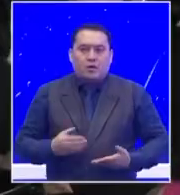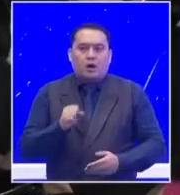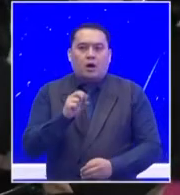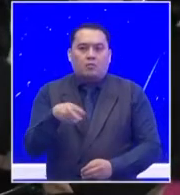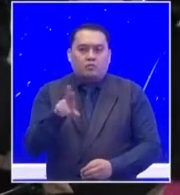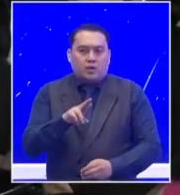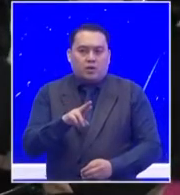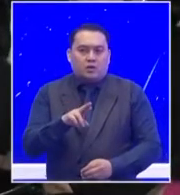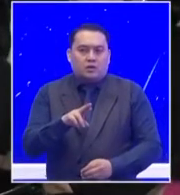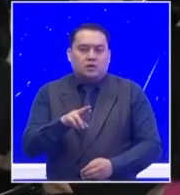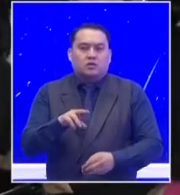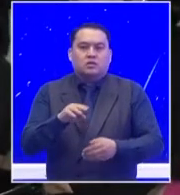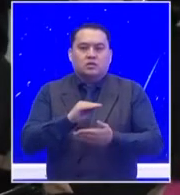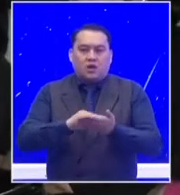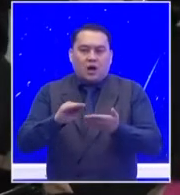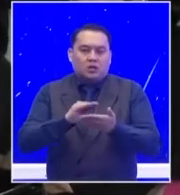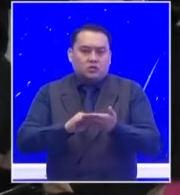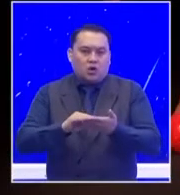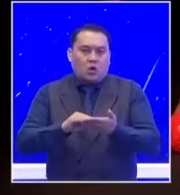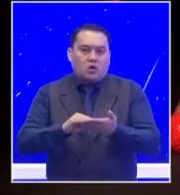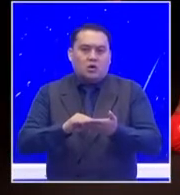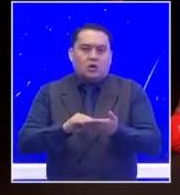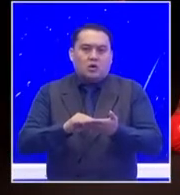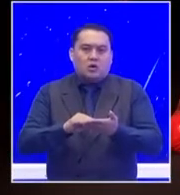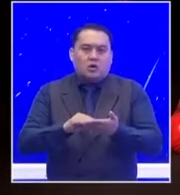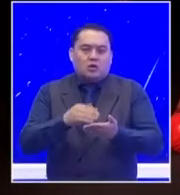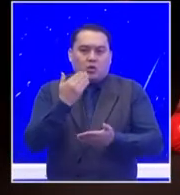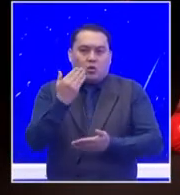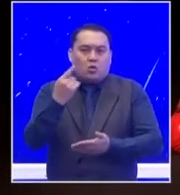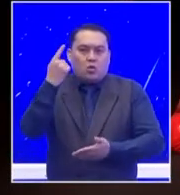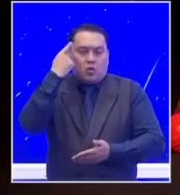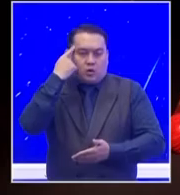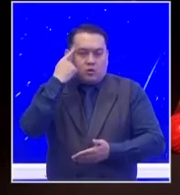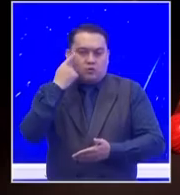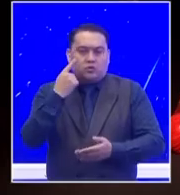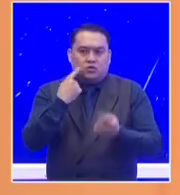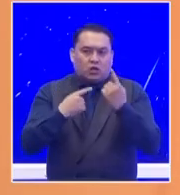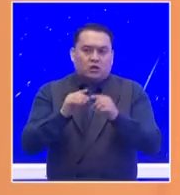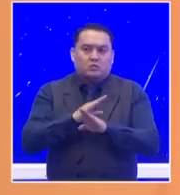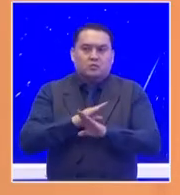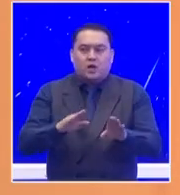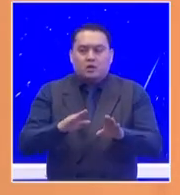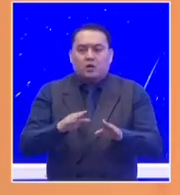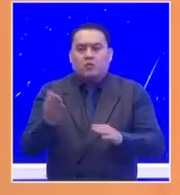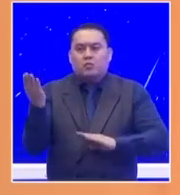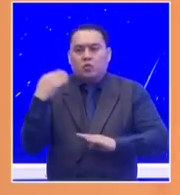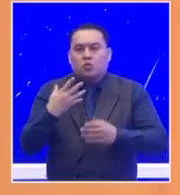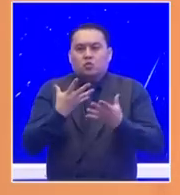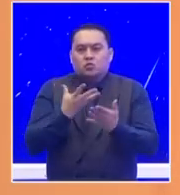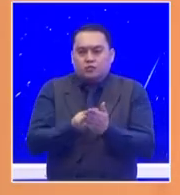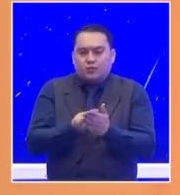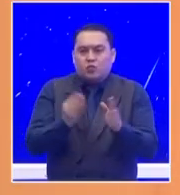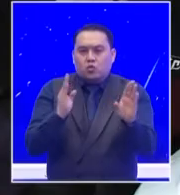Айдарды жендеттердің жемтігі етпейді. Қалың қарындастың қарғысын ойлап, ажарды да жылатпайды. Бей біреу дауекеу болған